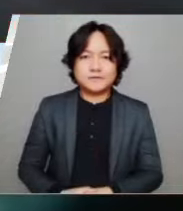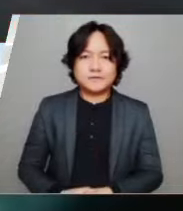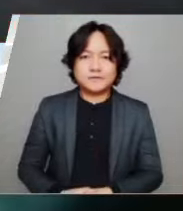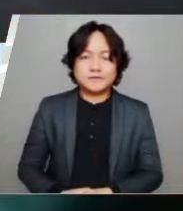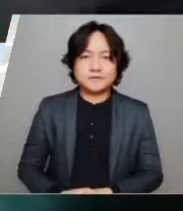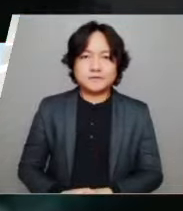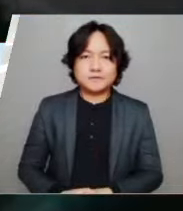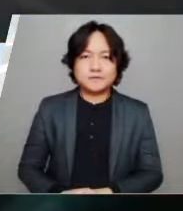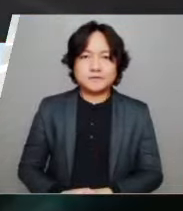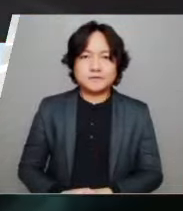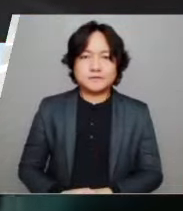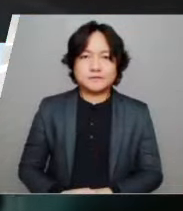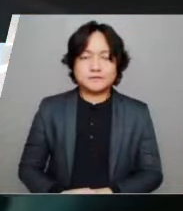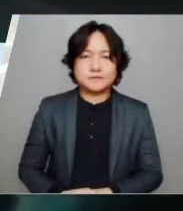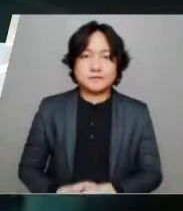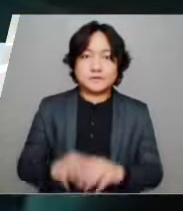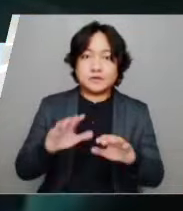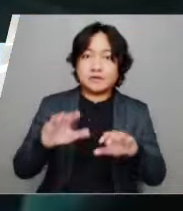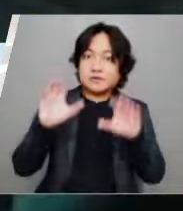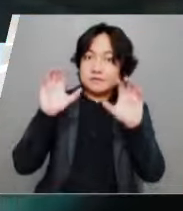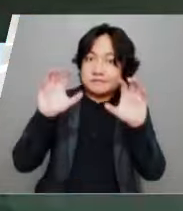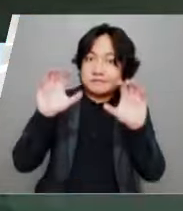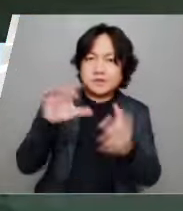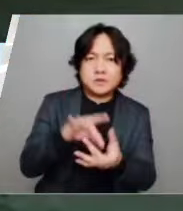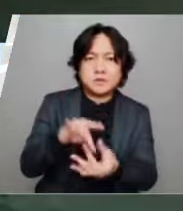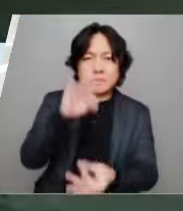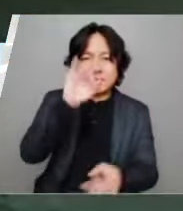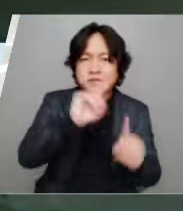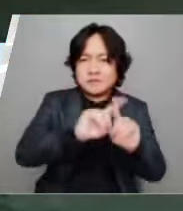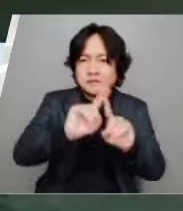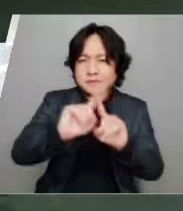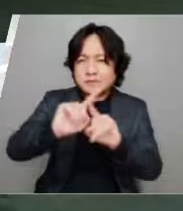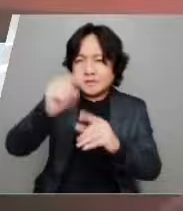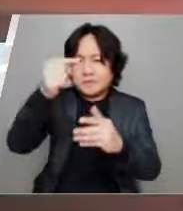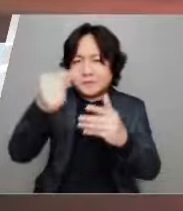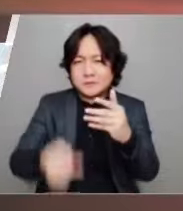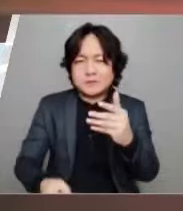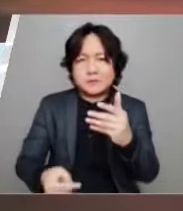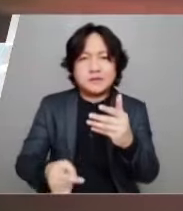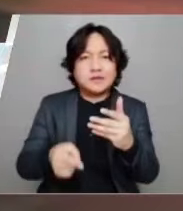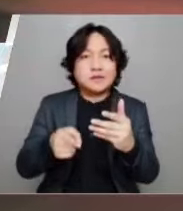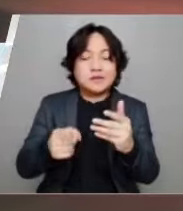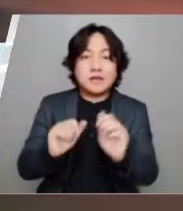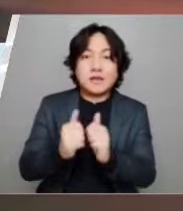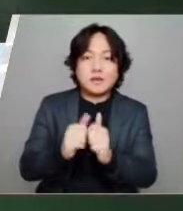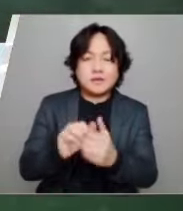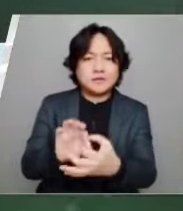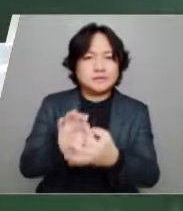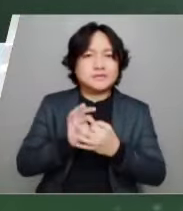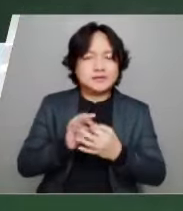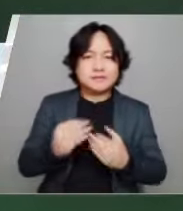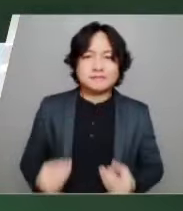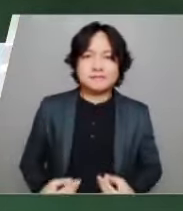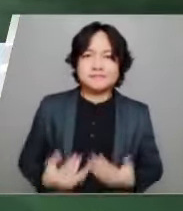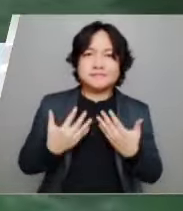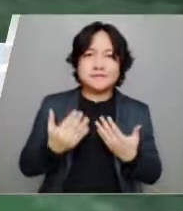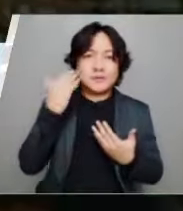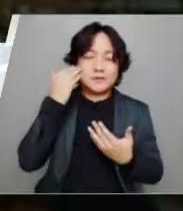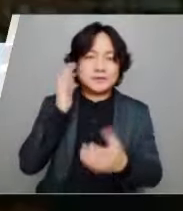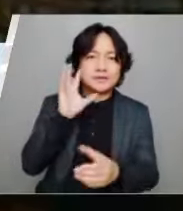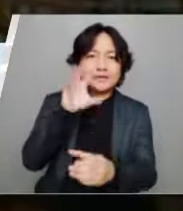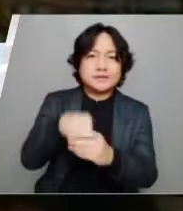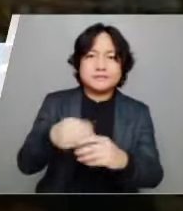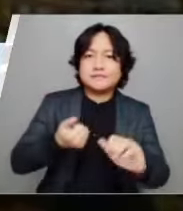Pero ang mga aswang, multo at iba pang kinatatakutan, ginawang inspirasyon ng mga kalahok sa Tingkaralag Festival